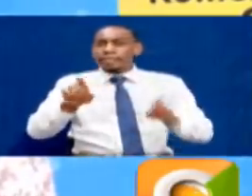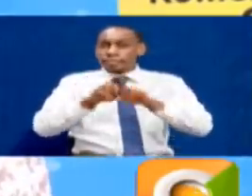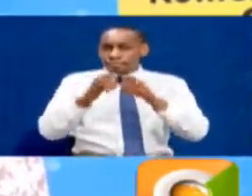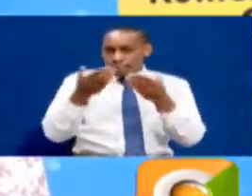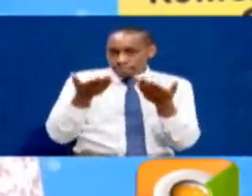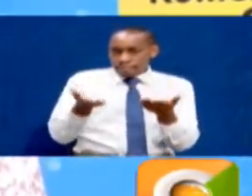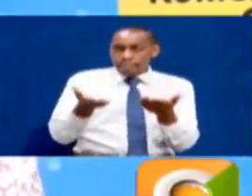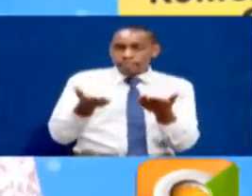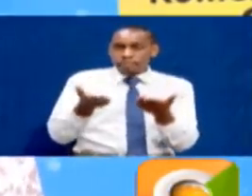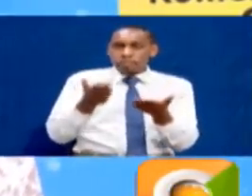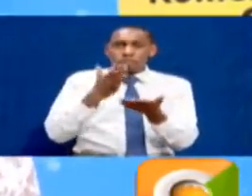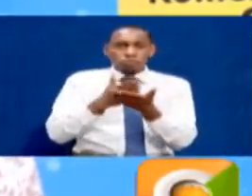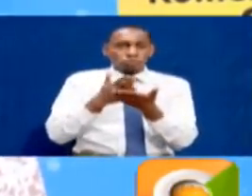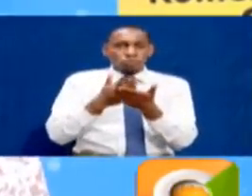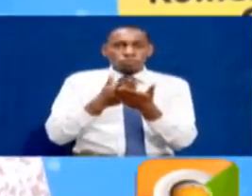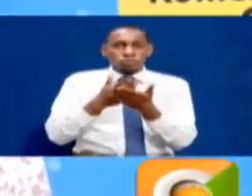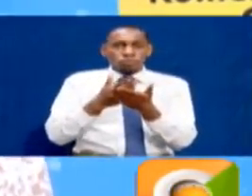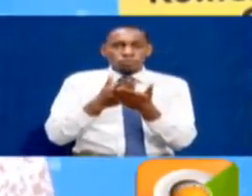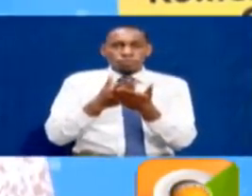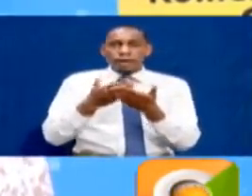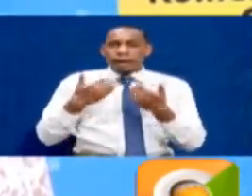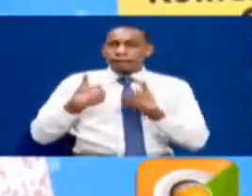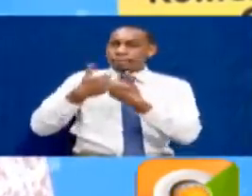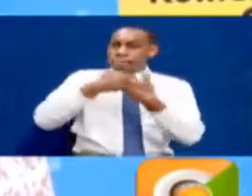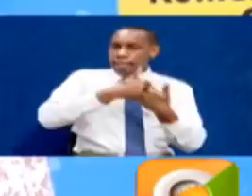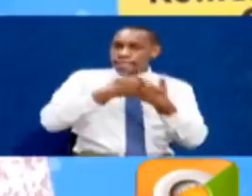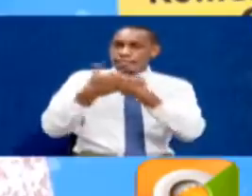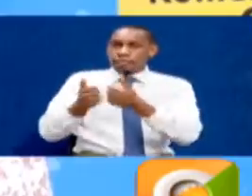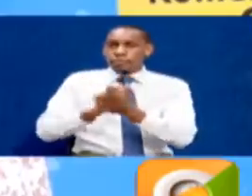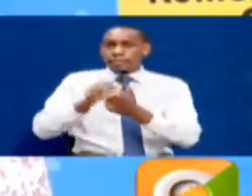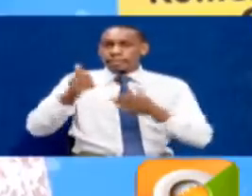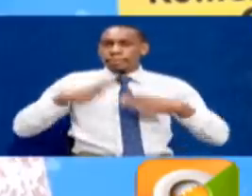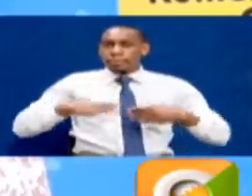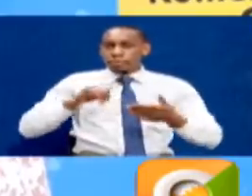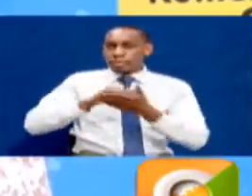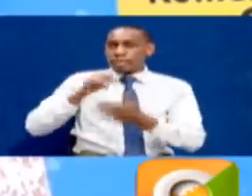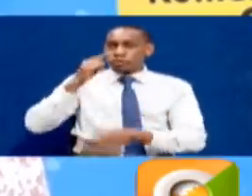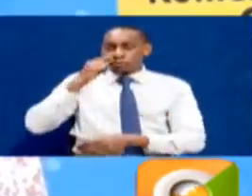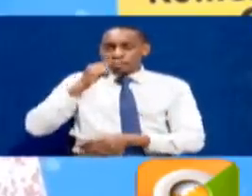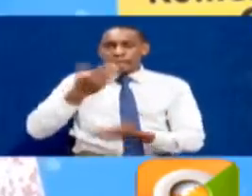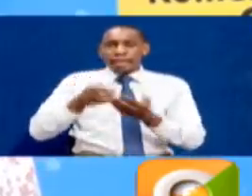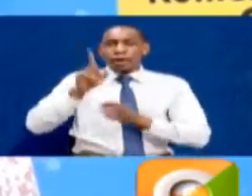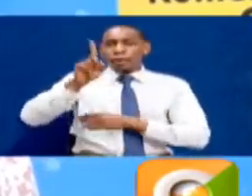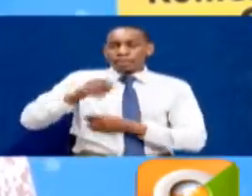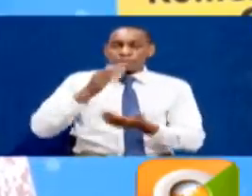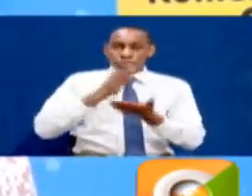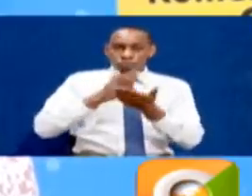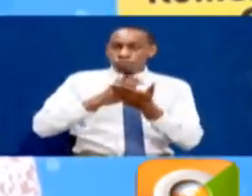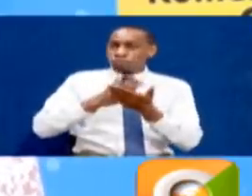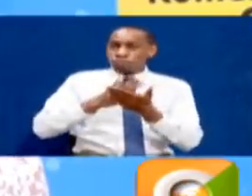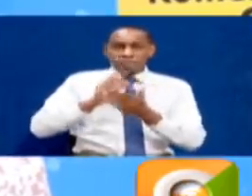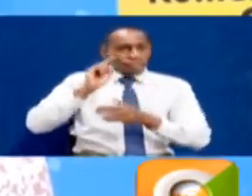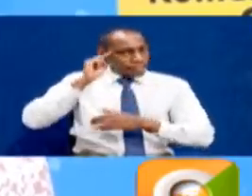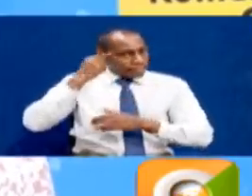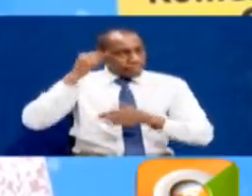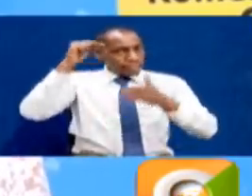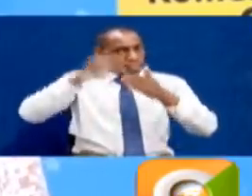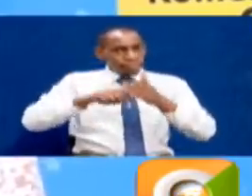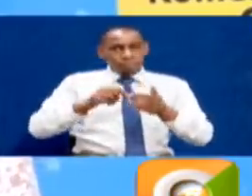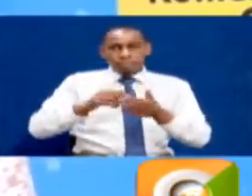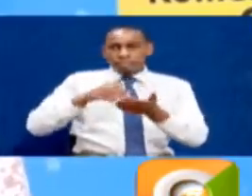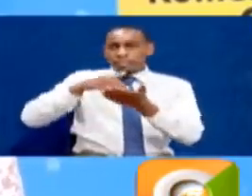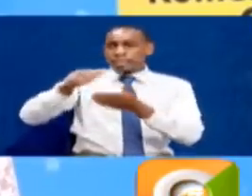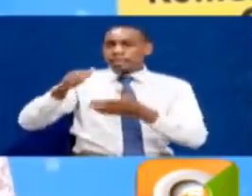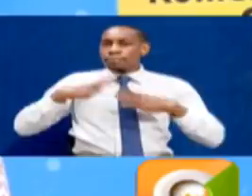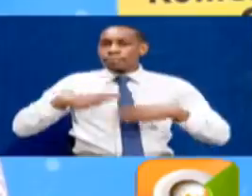sasa wataangaika na hii na wale ambao watakuwa nyumbani. Kwa hivyo ni lazima tufikirie sana, tusije tukatuma